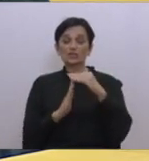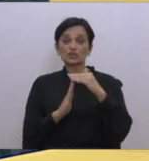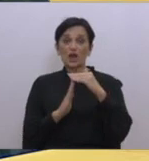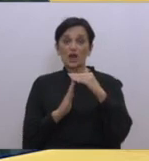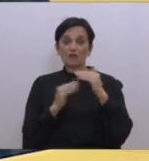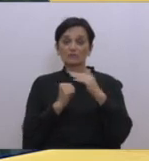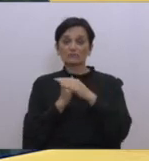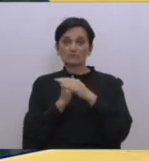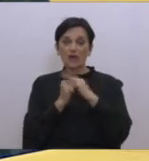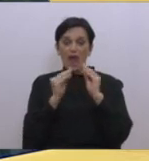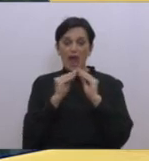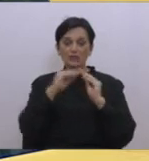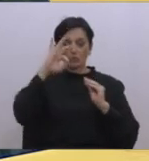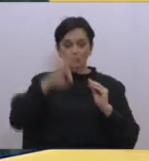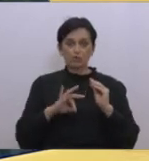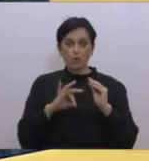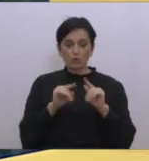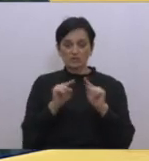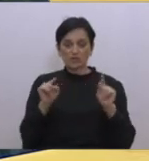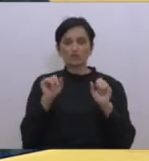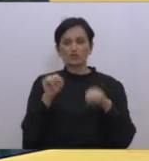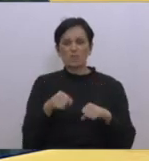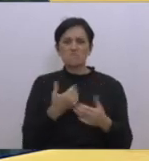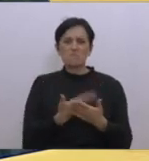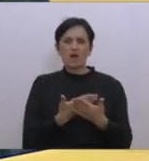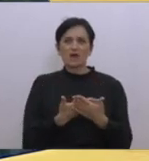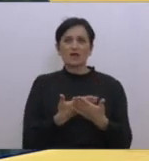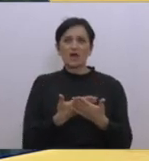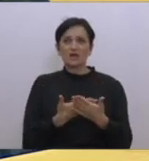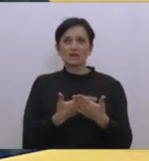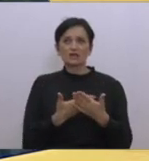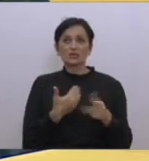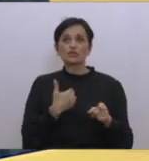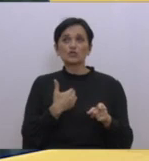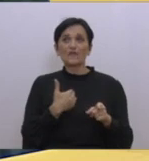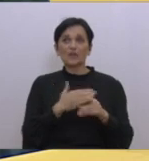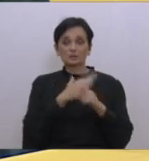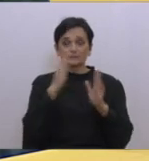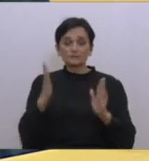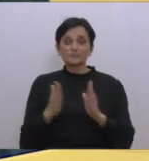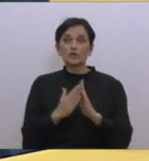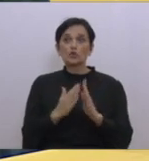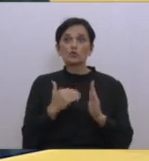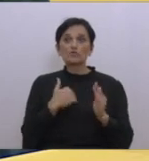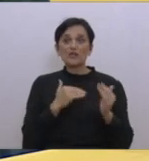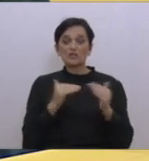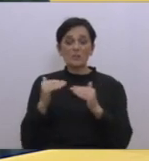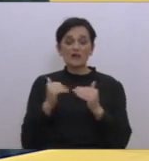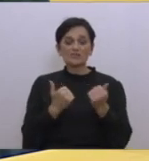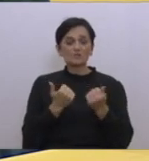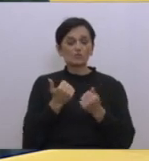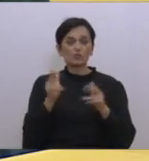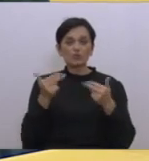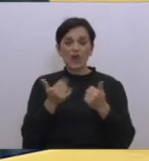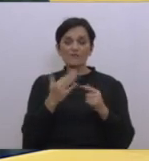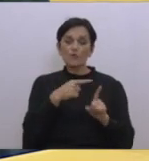აღებული და შესაძლოა მაგალითად, ანუ ჩვენ მთლიანად მაქსიმუმიც არ გავთვალეთ და ამიტომ